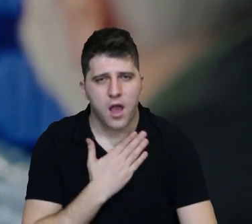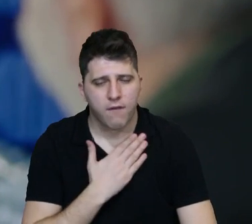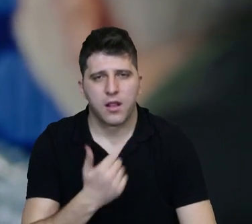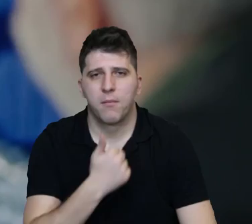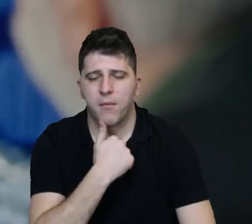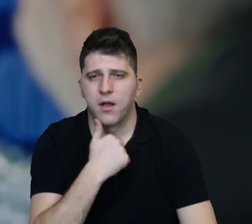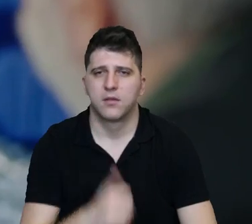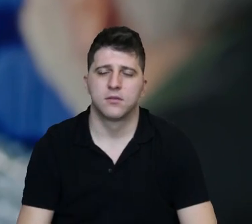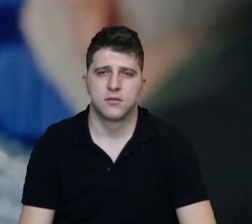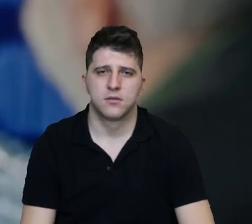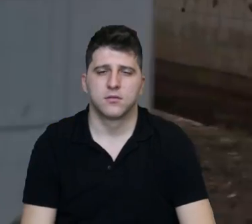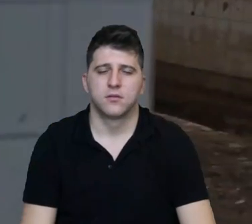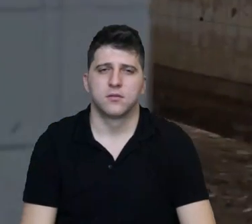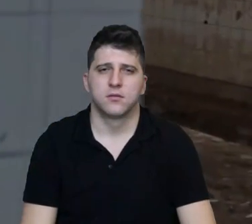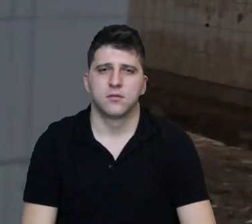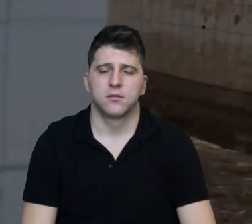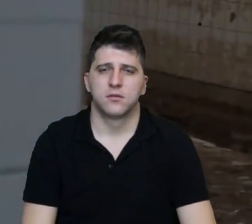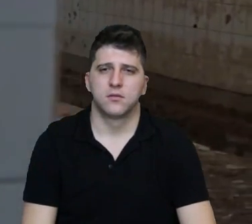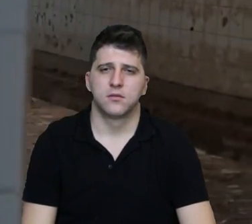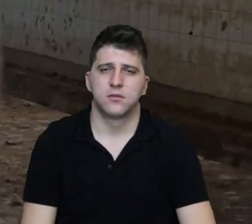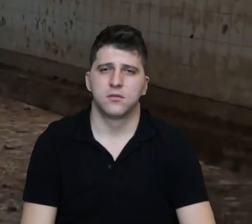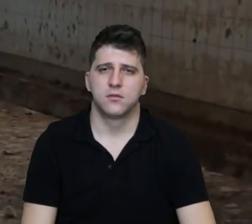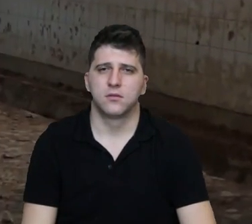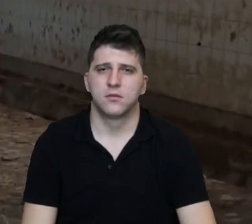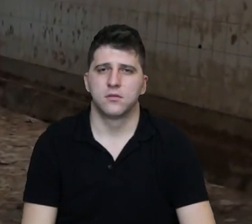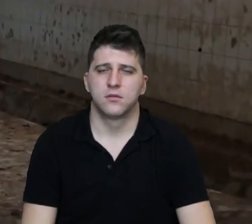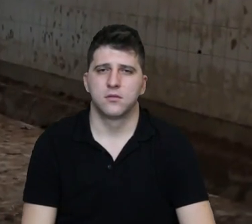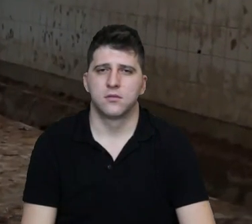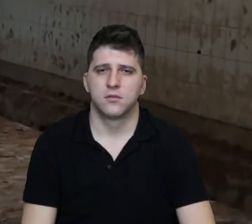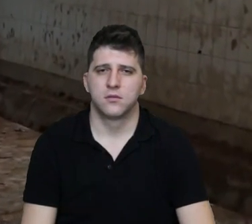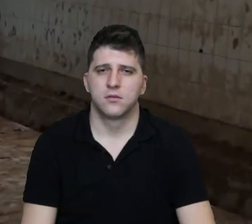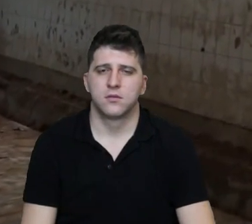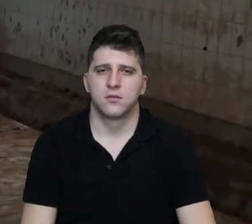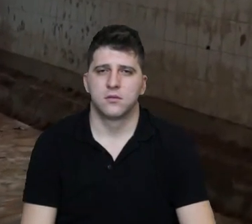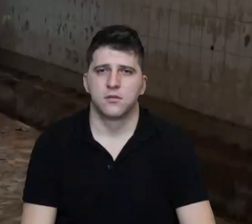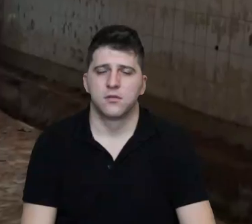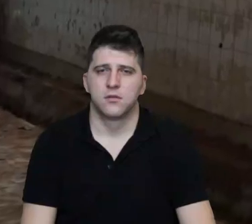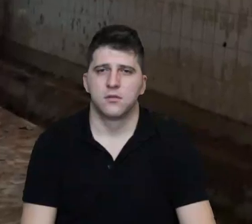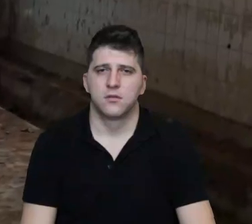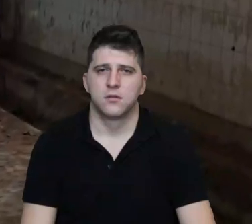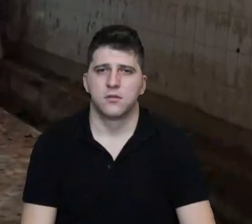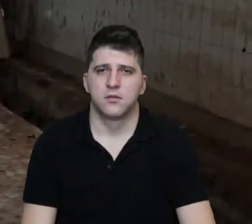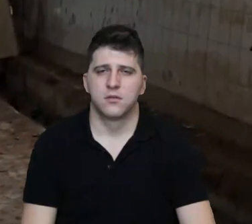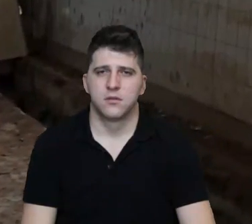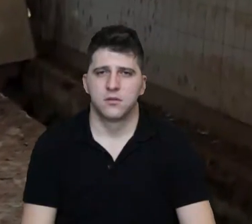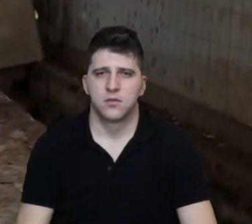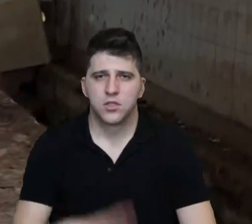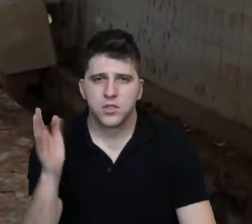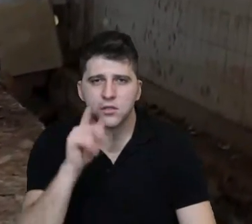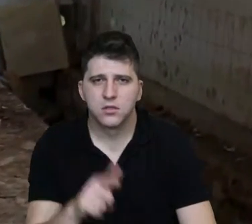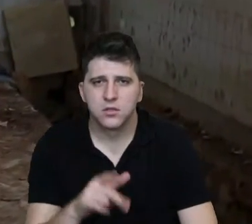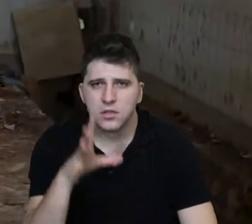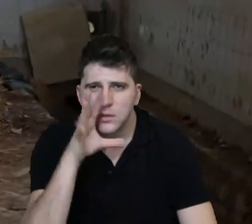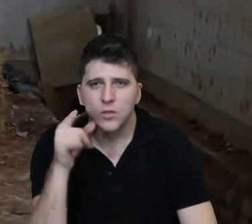Eyvallah baba. Tuğba saman balyaları istifli depo gibi bir yerde bekleyen Erhan'a yanaşıp omzuna vurdu.